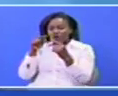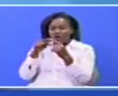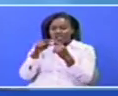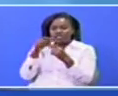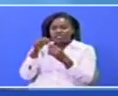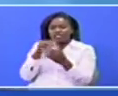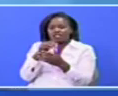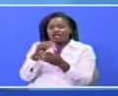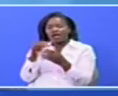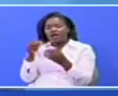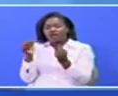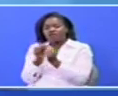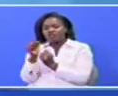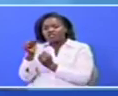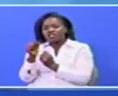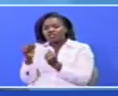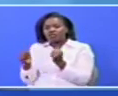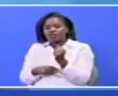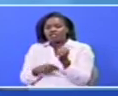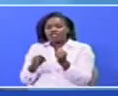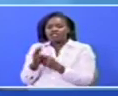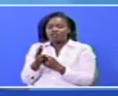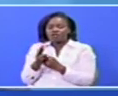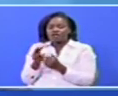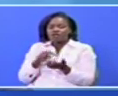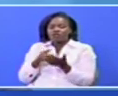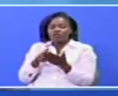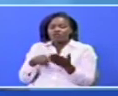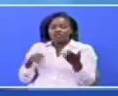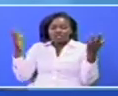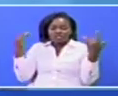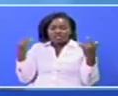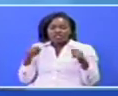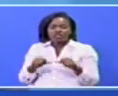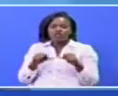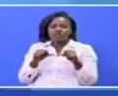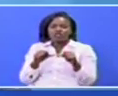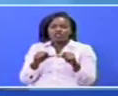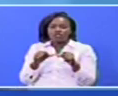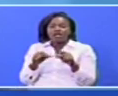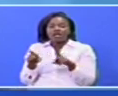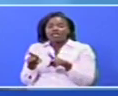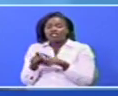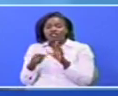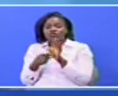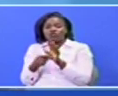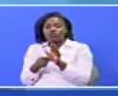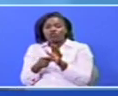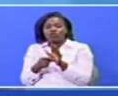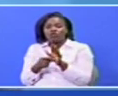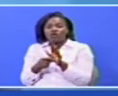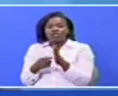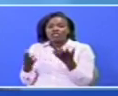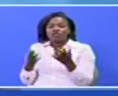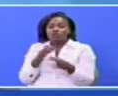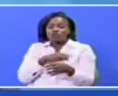Katika sehemu za Mombasa pwani. Hii kuonyesha kuwa bado mvua itakuwa. Aha. Hata kama ikinyesha, itanyesha tu, lakini labda itakuwa na manufaa sana